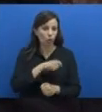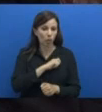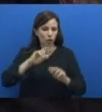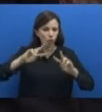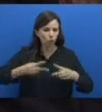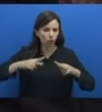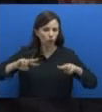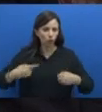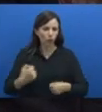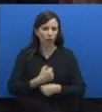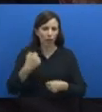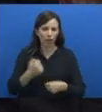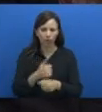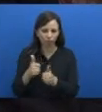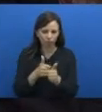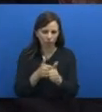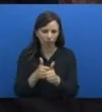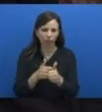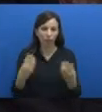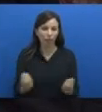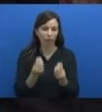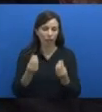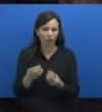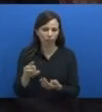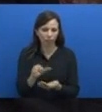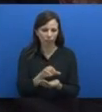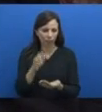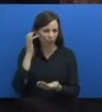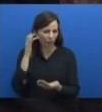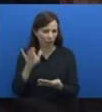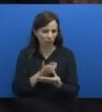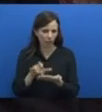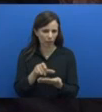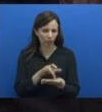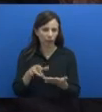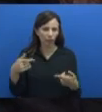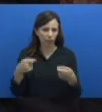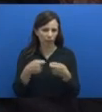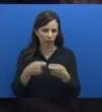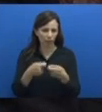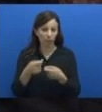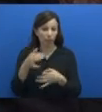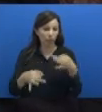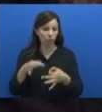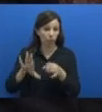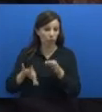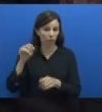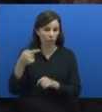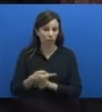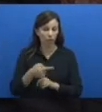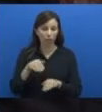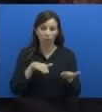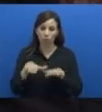لك إنه يعني في هذا الخصوص معظم زعماء المعارضة يدعمون التغيير